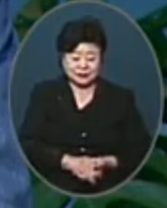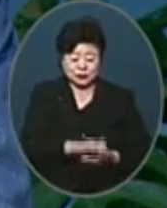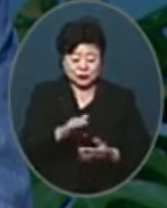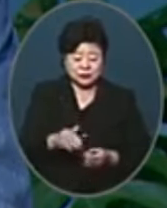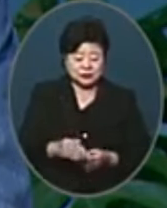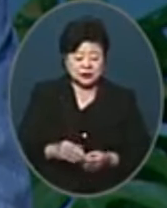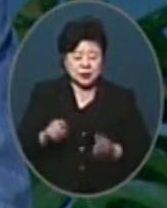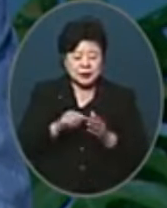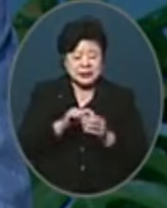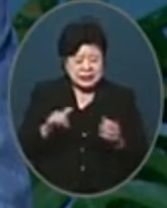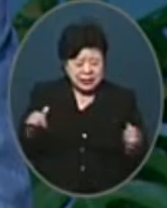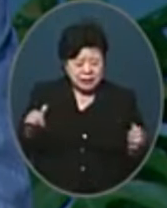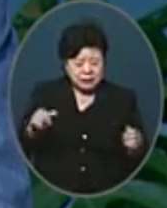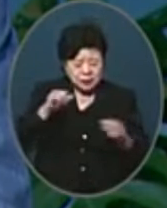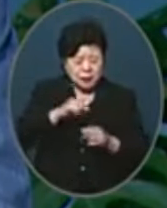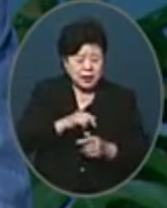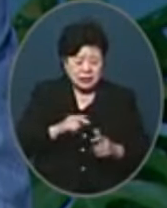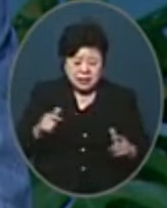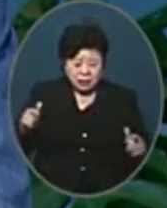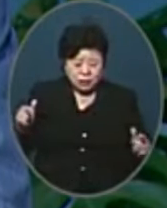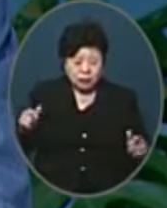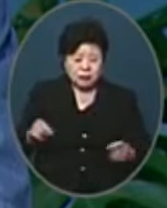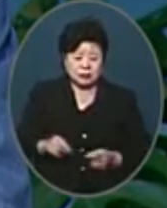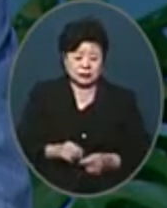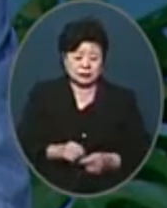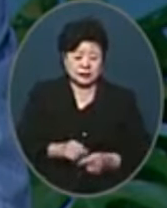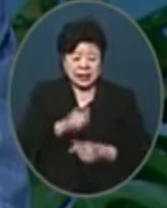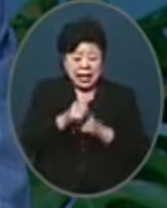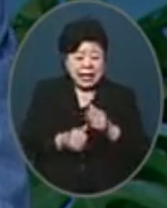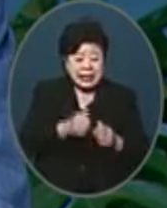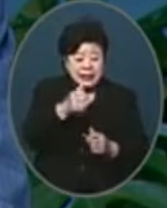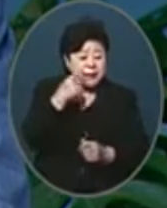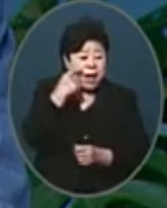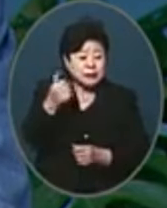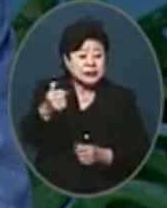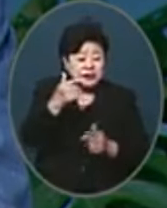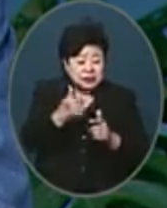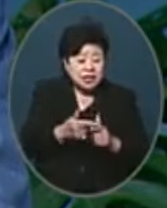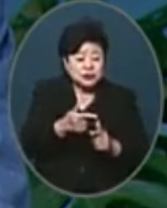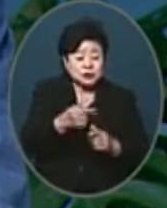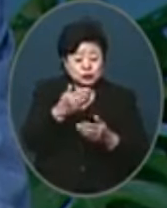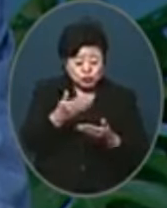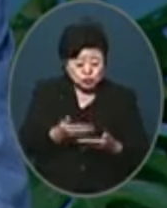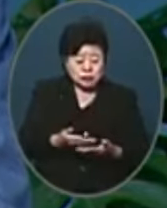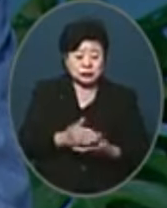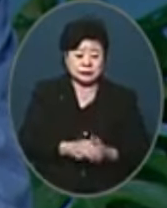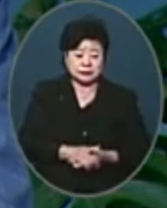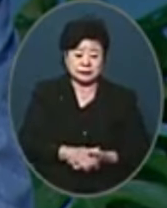누구든지 죄를 믿으면 멸망하지 않고 영생을 얻으라. 하나님 아버지는 예수님을 주셨습니다.